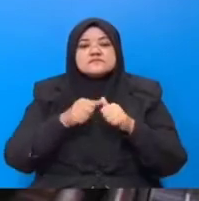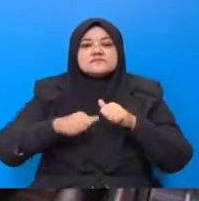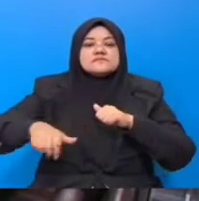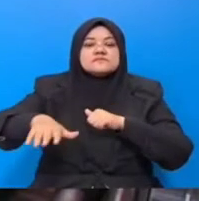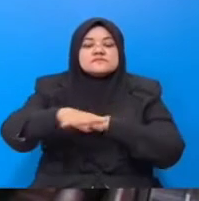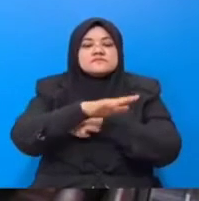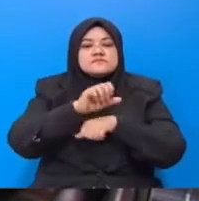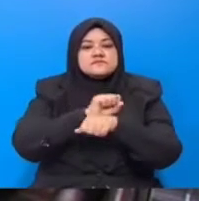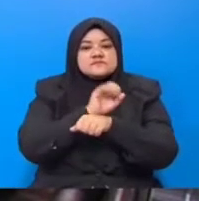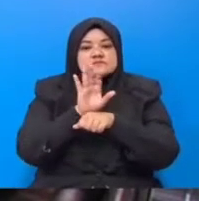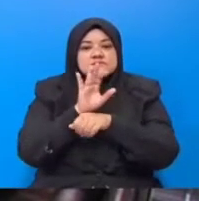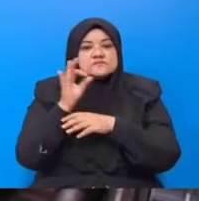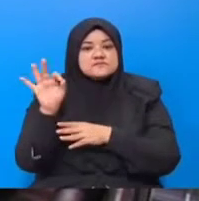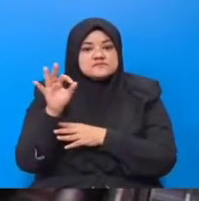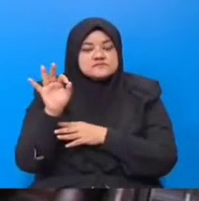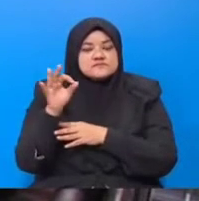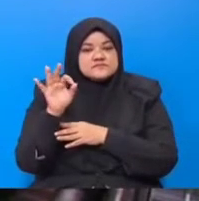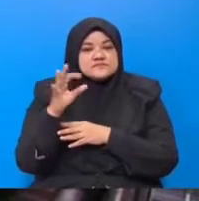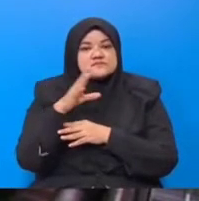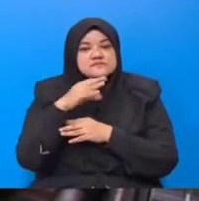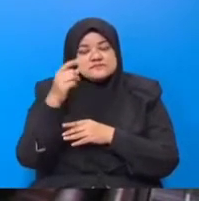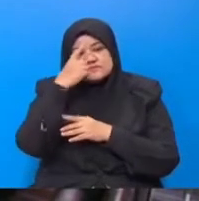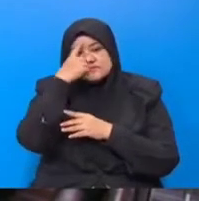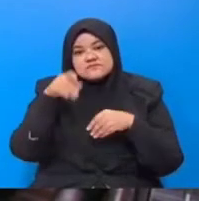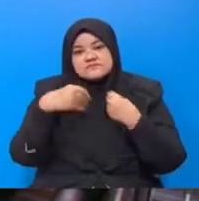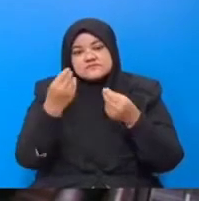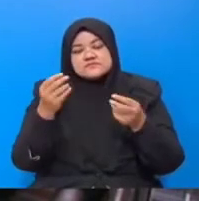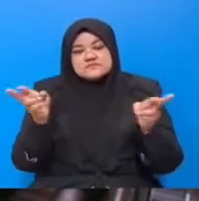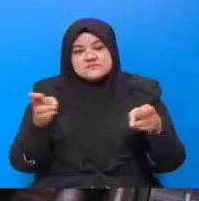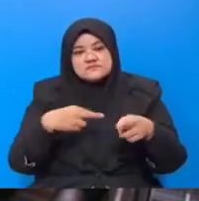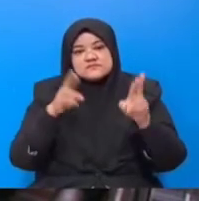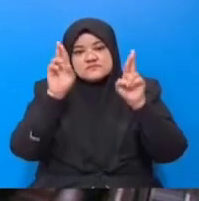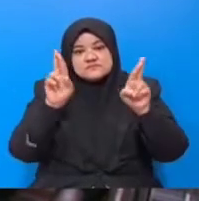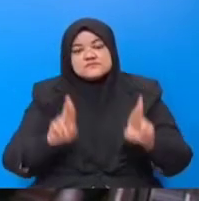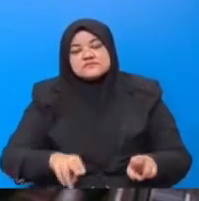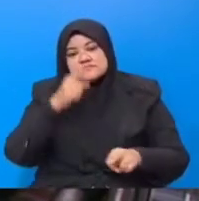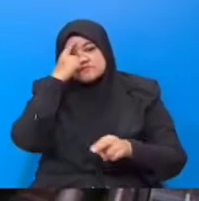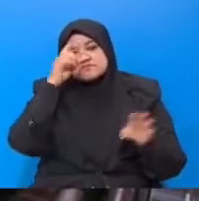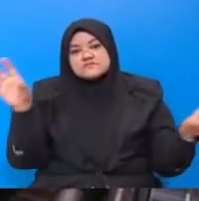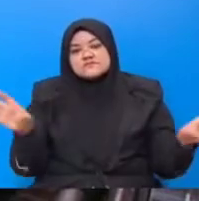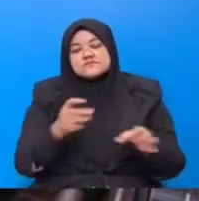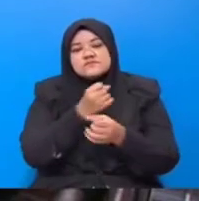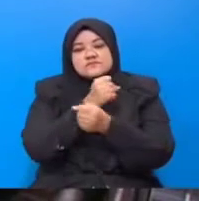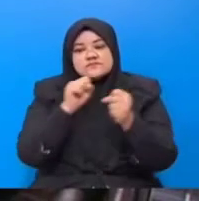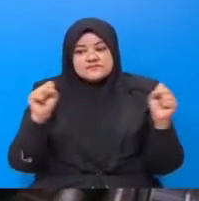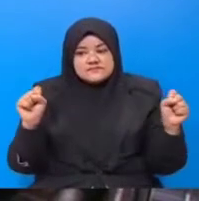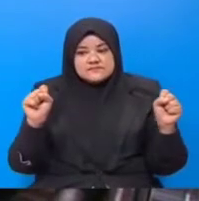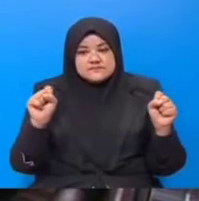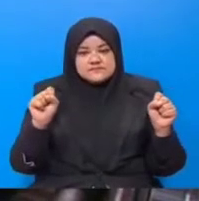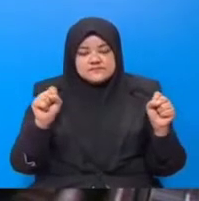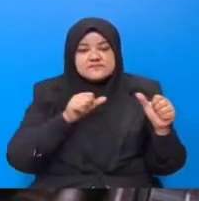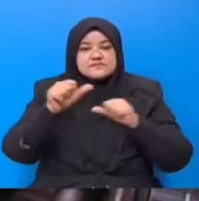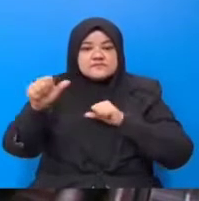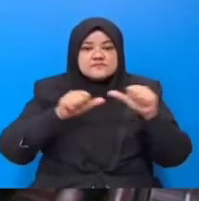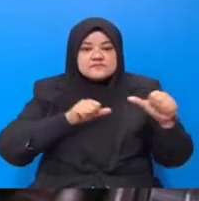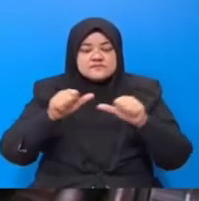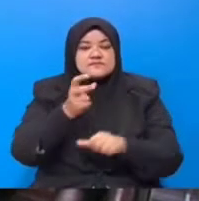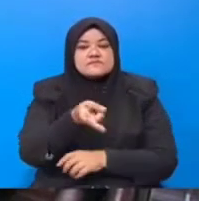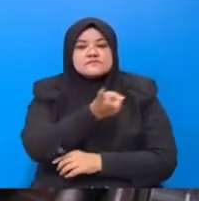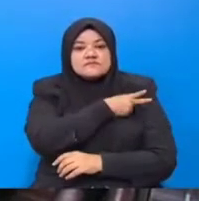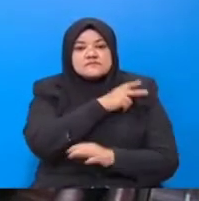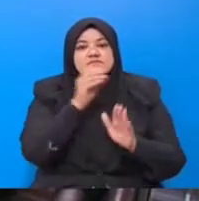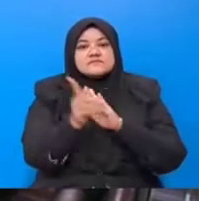penularan wabah qobid 19 dan bagi memberi ruang kepada rakyat untuk membuat persediaan activity